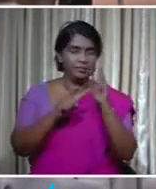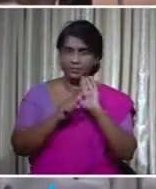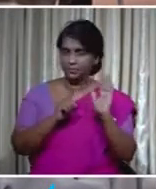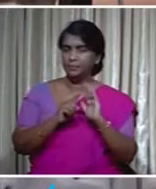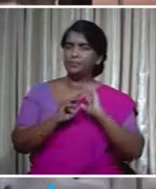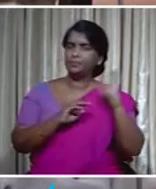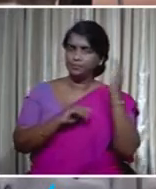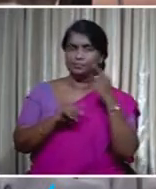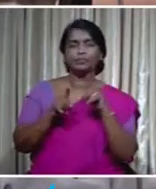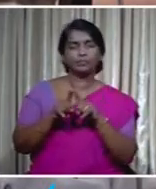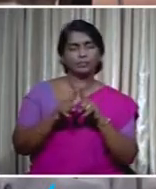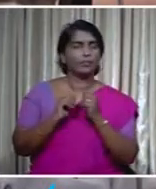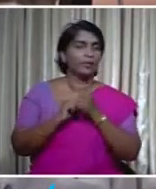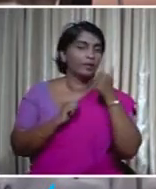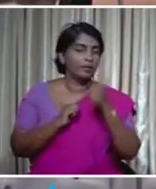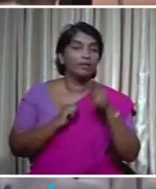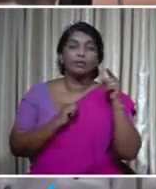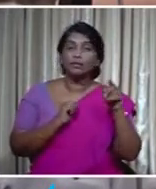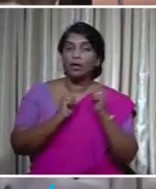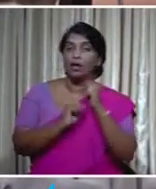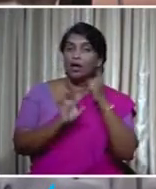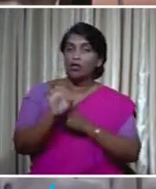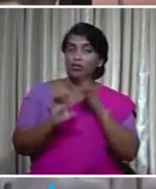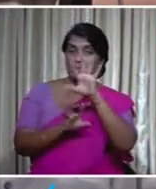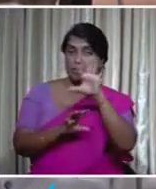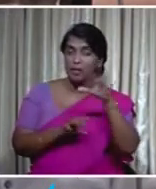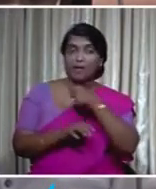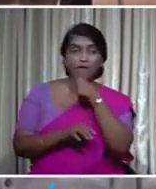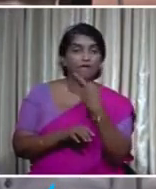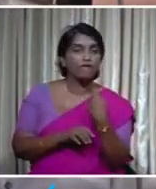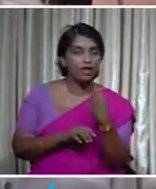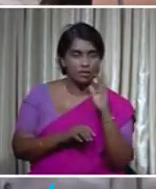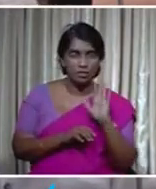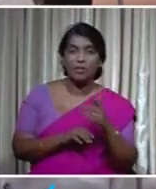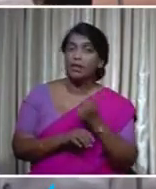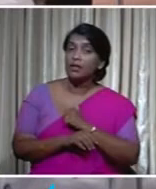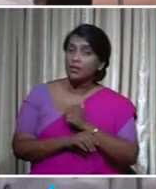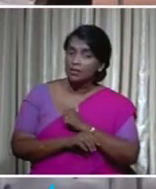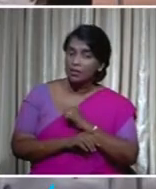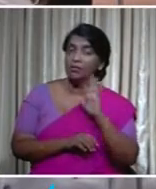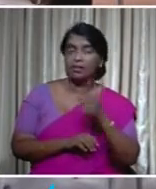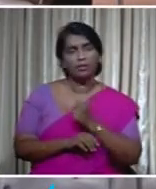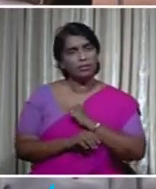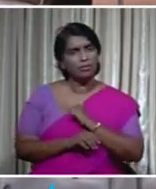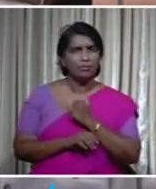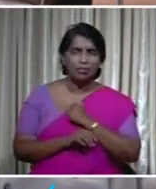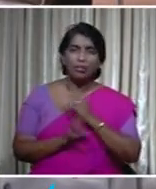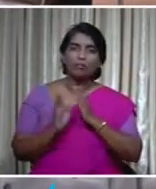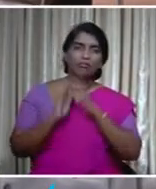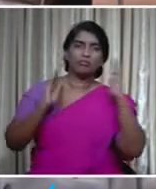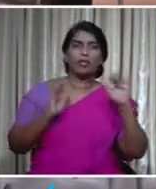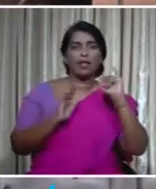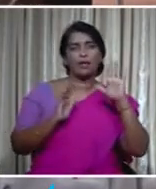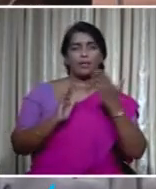என்பதைத்தான் நான் இந்த இடத்திலே பதிவு செய்ய விரும்புகின்றேன். விரும்பியவர்கள் 65 வயது வரை செல்லக்கூடும். ஆனால் 55